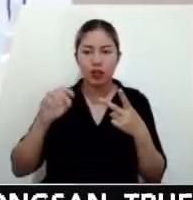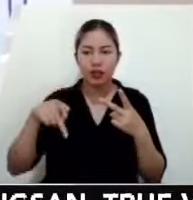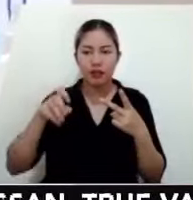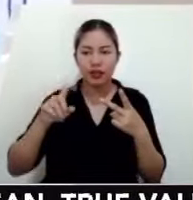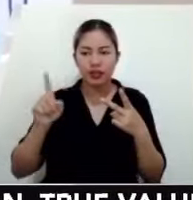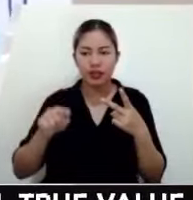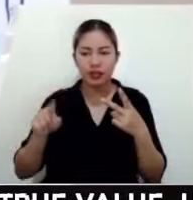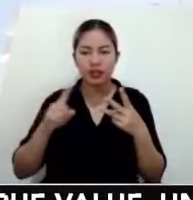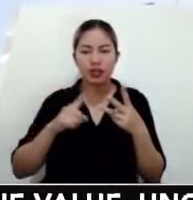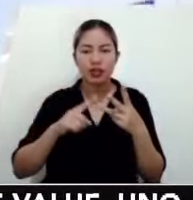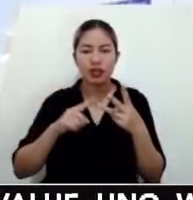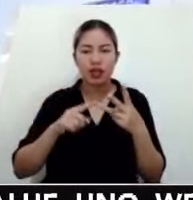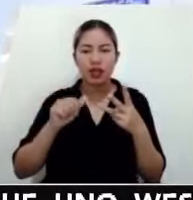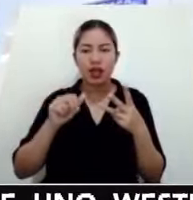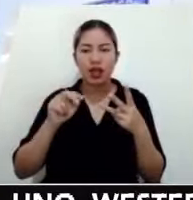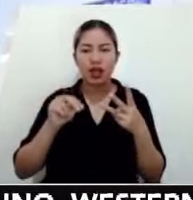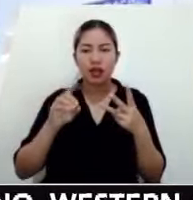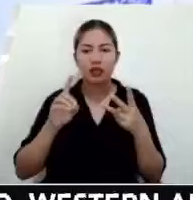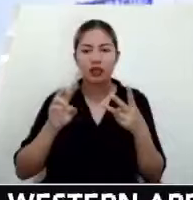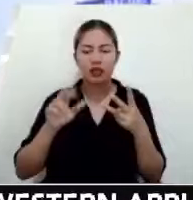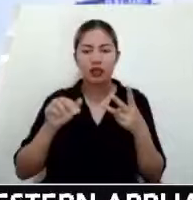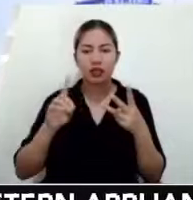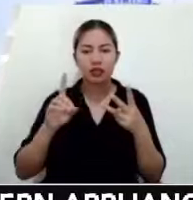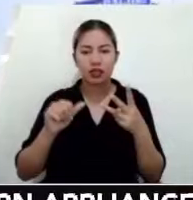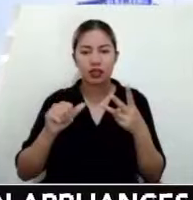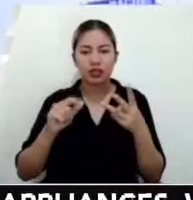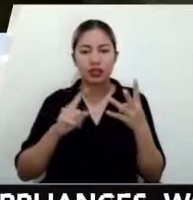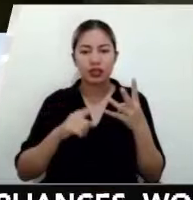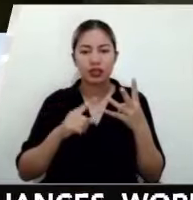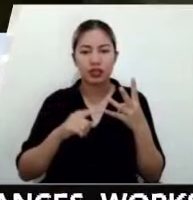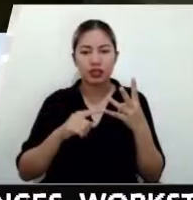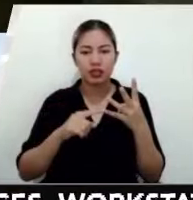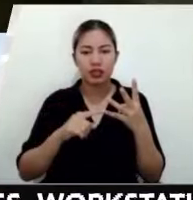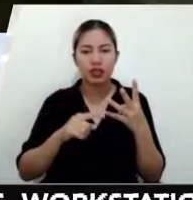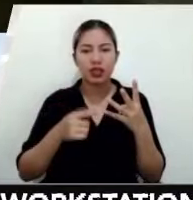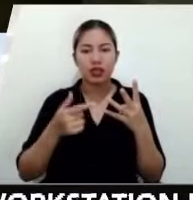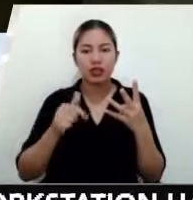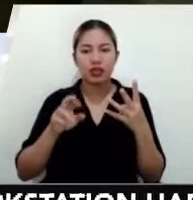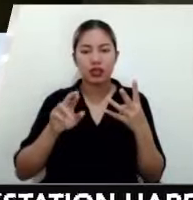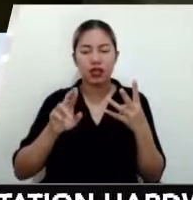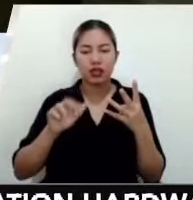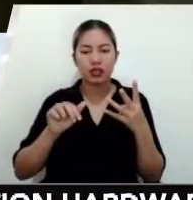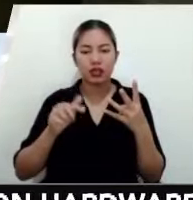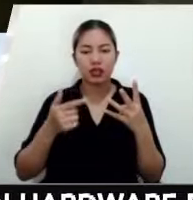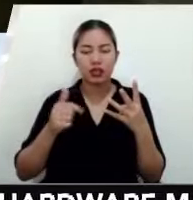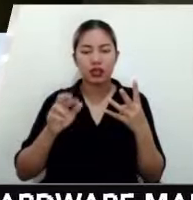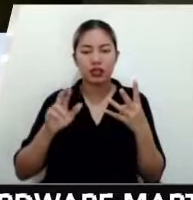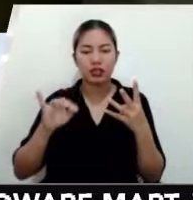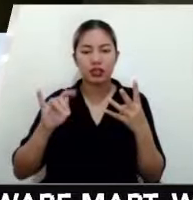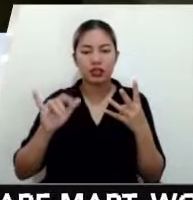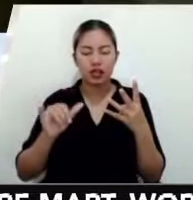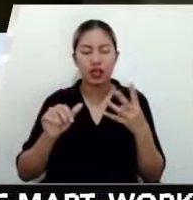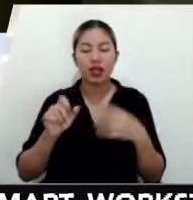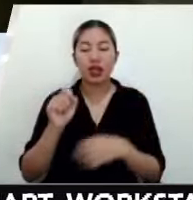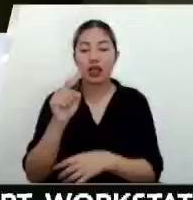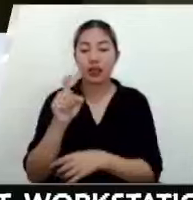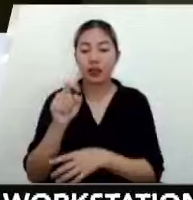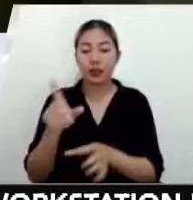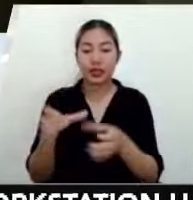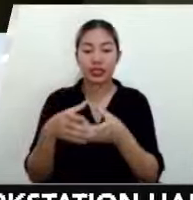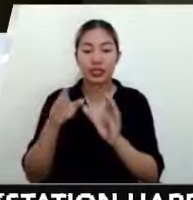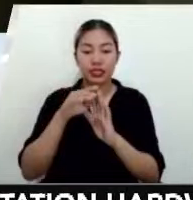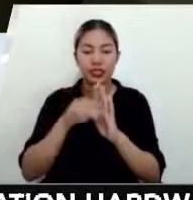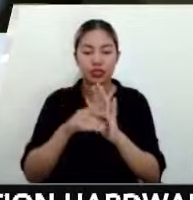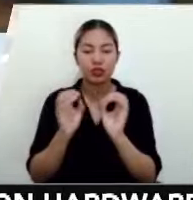Manuel Andrada, at John Rhee Gargarita. 11 party list organizations naman ang naghain ng kanilang